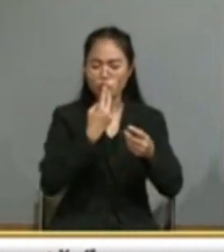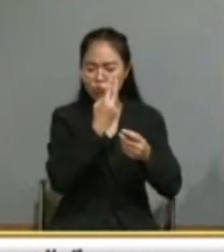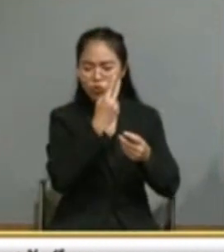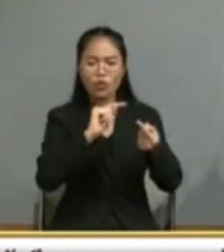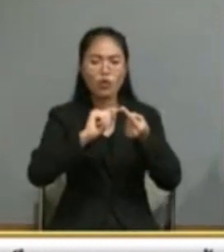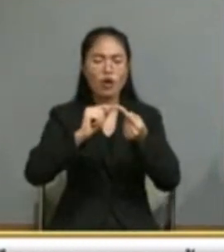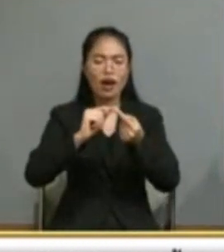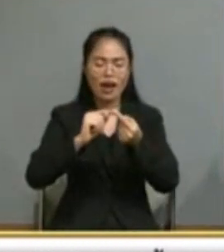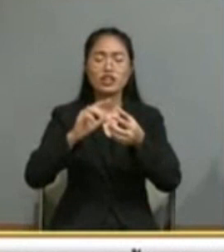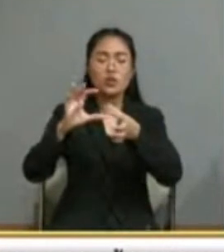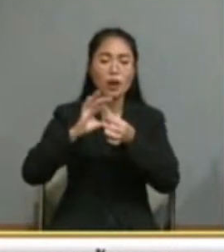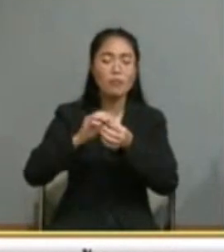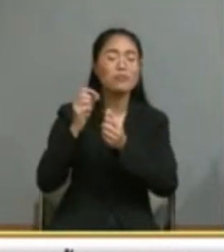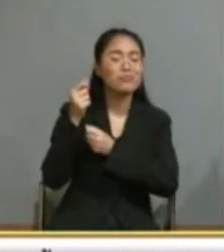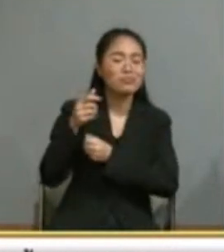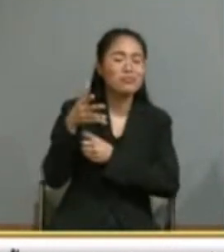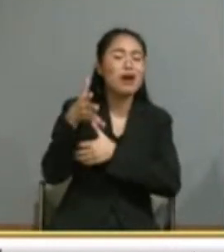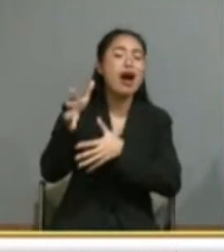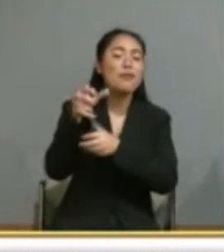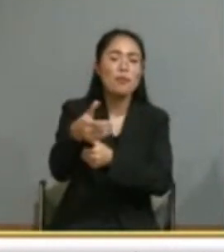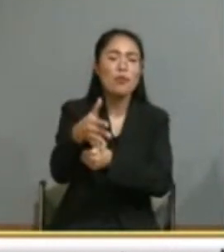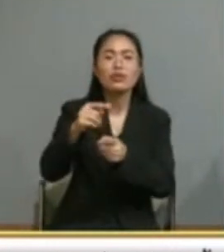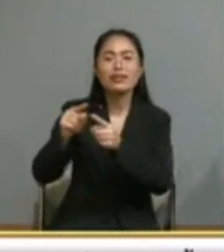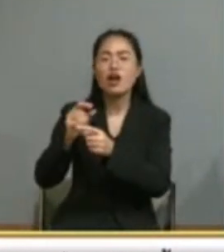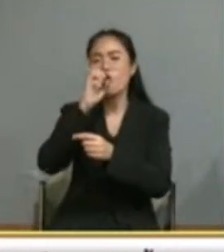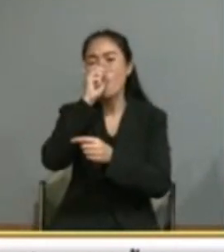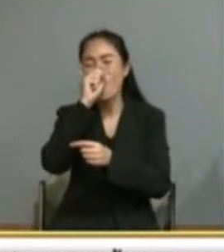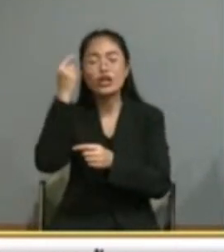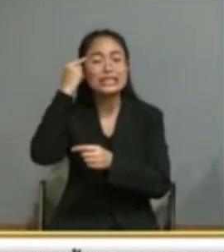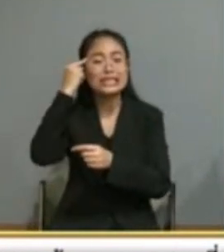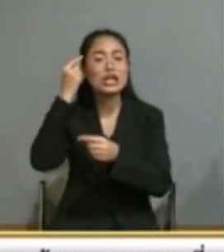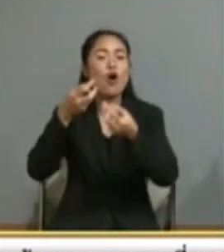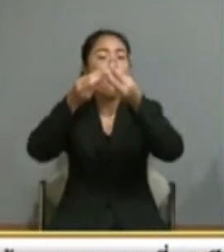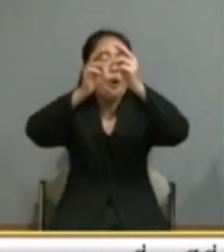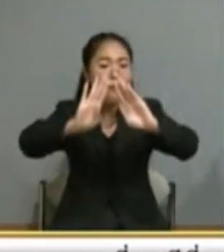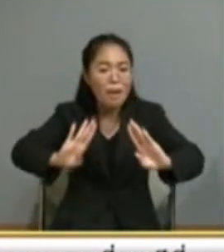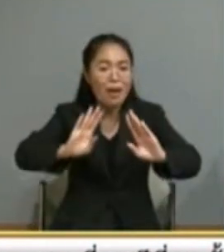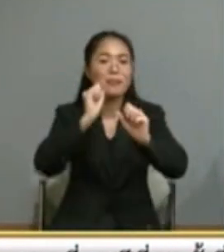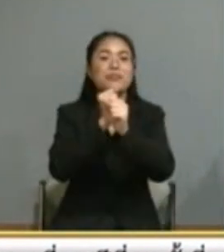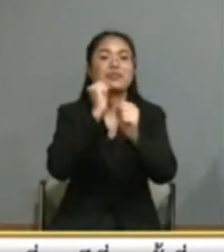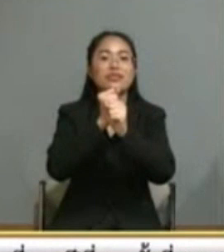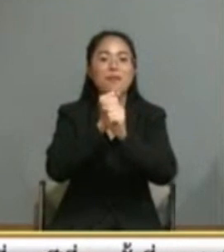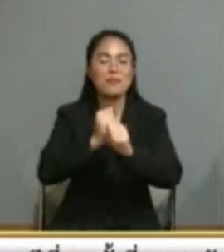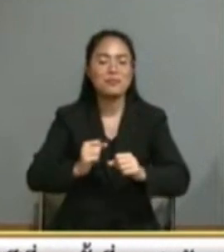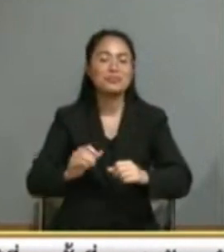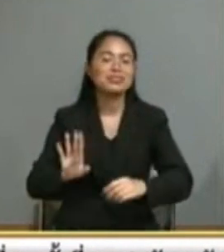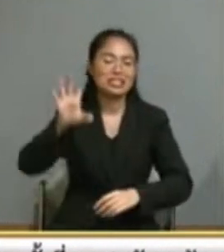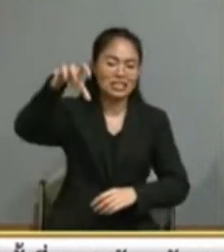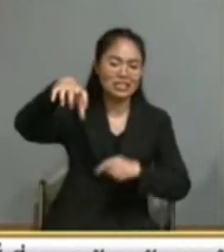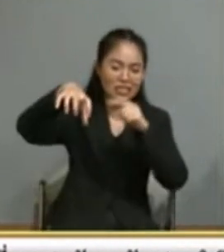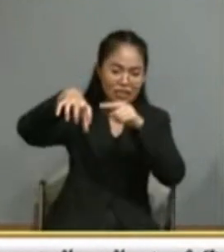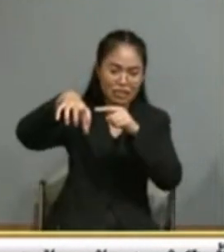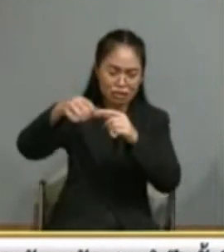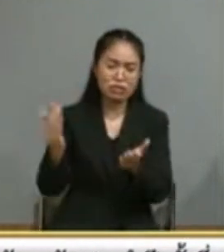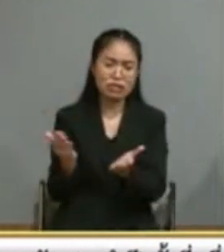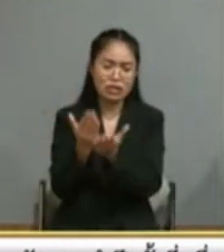ับปาที่ส่อถึงความประมพืนบ้านมาเป็แวคิดในการออกแบบนะคะรายเส้นของอาคารผู้ไดศารท ส่งเสริมเอก